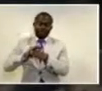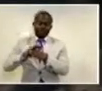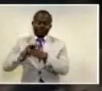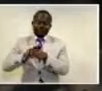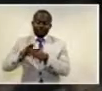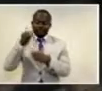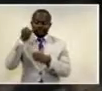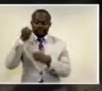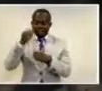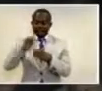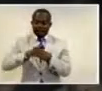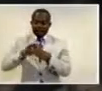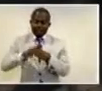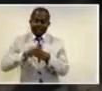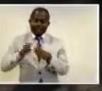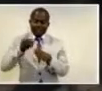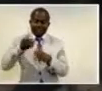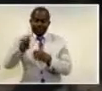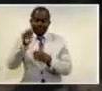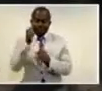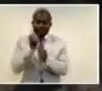iyo business ukora